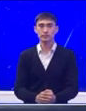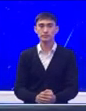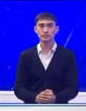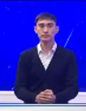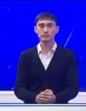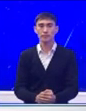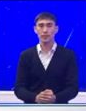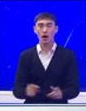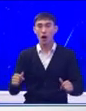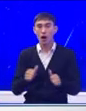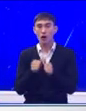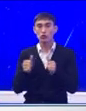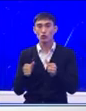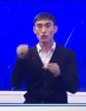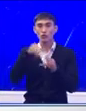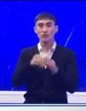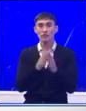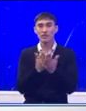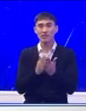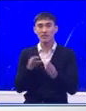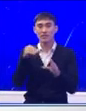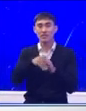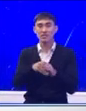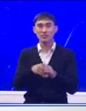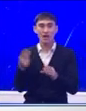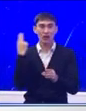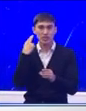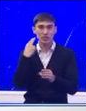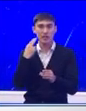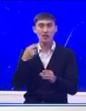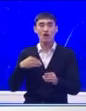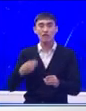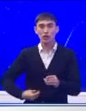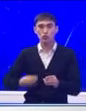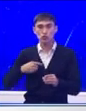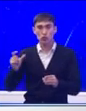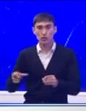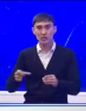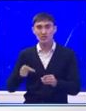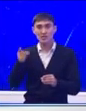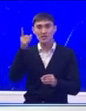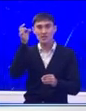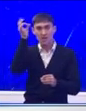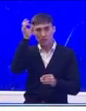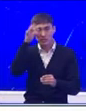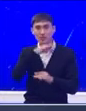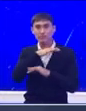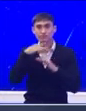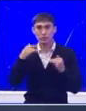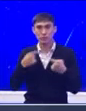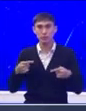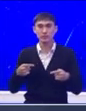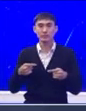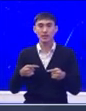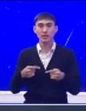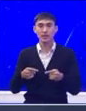В основу книги вошли истории англичан, французов, немцев и многих других. Одной из них стал рассказ Джона Касла, который рассказывал о